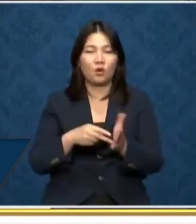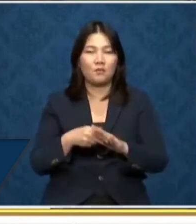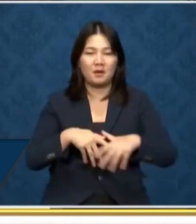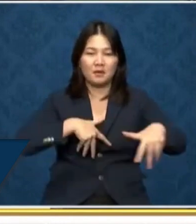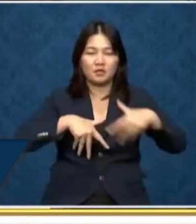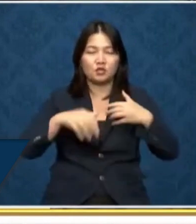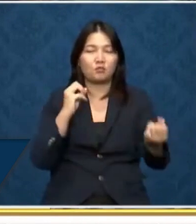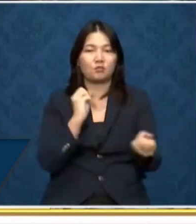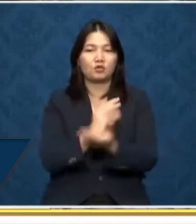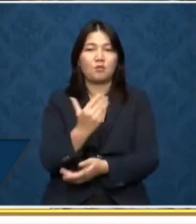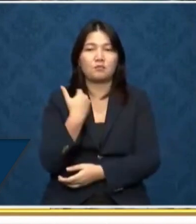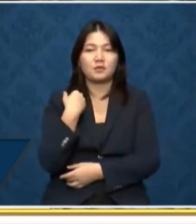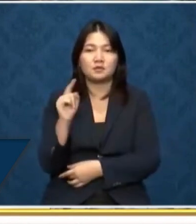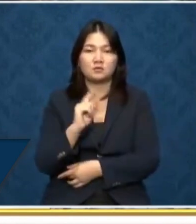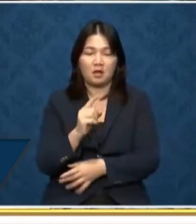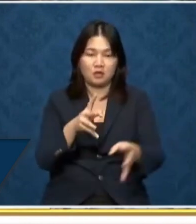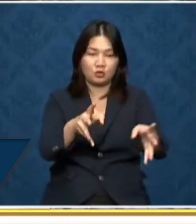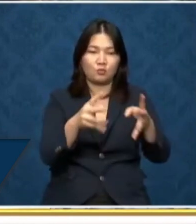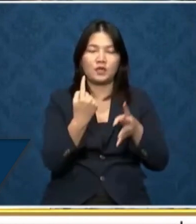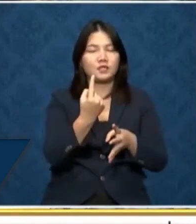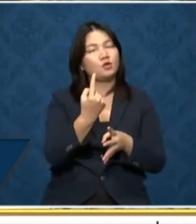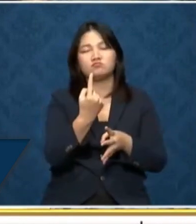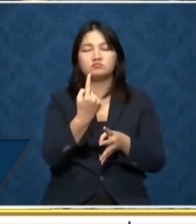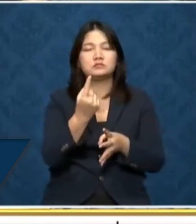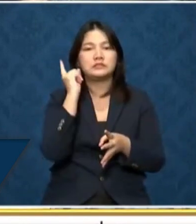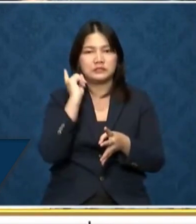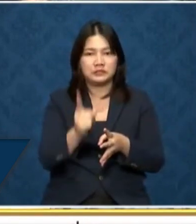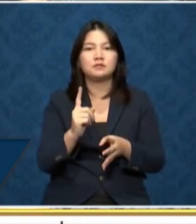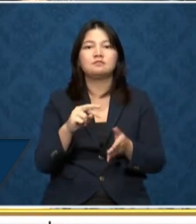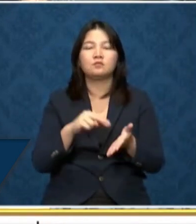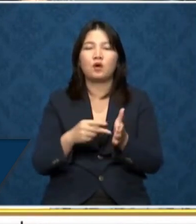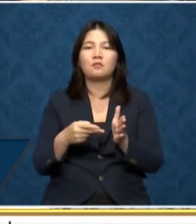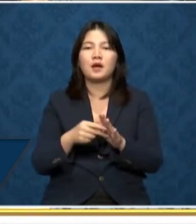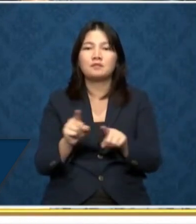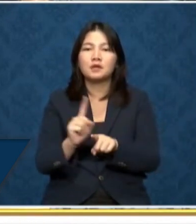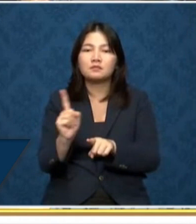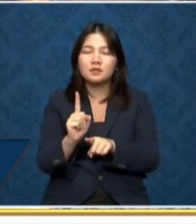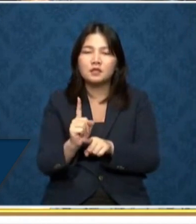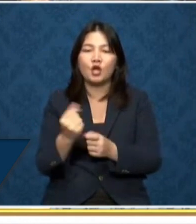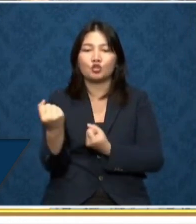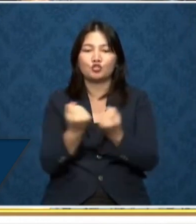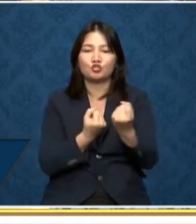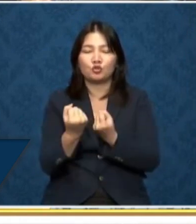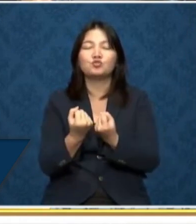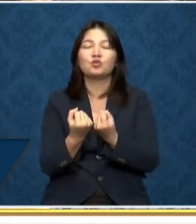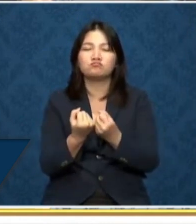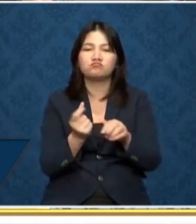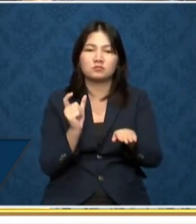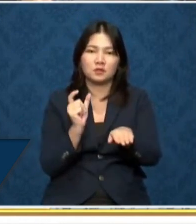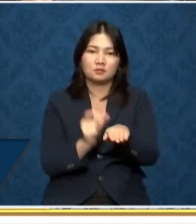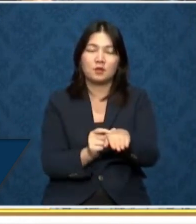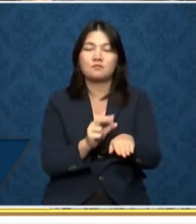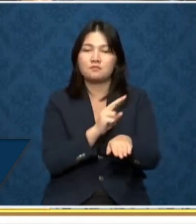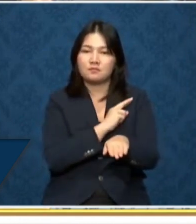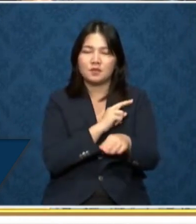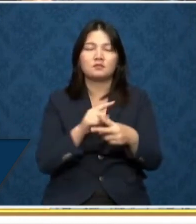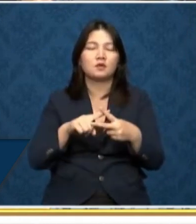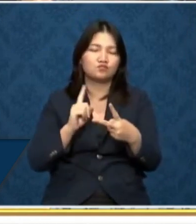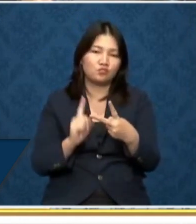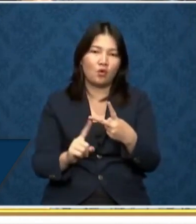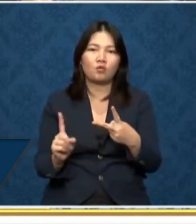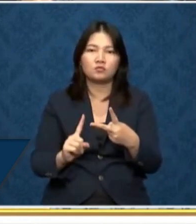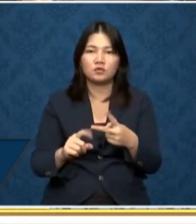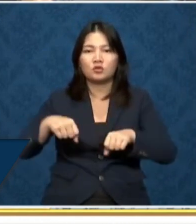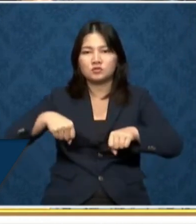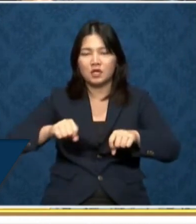ซึ่งไม่ได้เกิดเฉพาะกับกรณีรถบรรทุกเท่านั้นแต่เกิดกับระบบการจดทะเบียนรถยนต์นั่งส่วนบุคคลรถจักรยานยนต์ด้วยดังนั้นข้าพเจ้